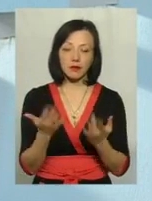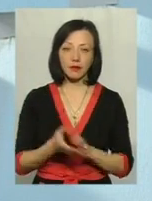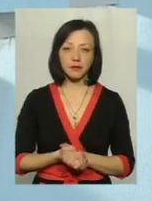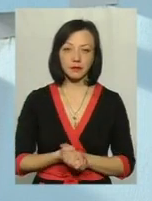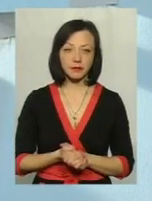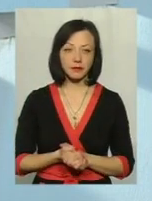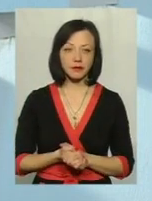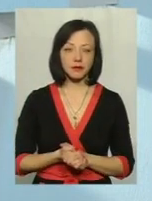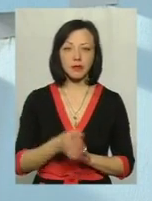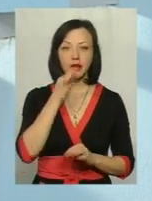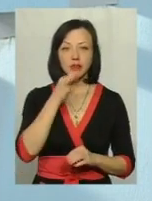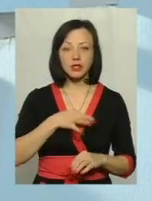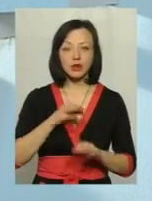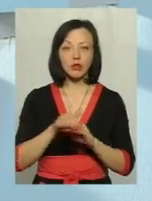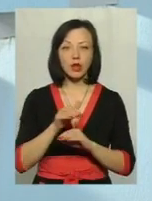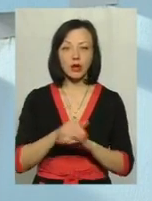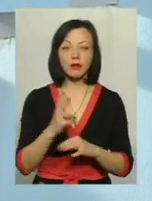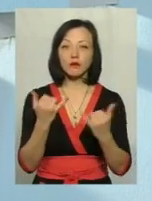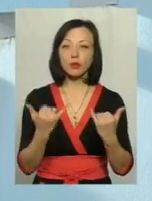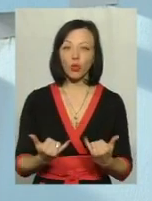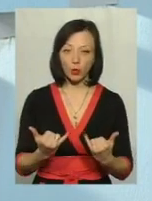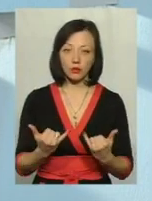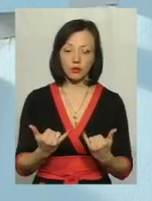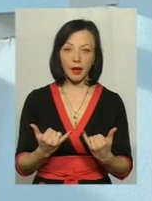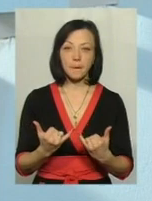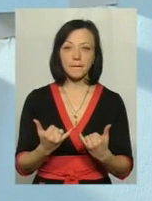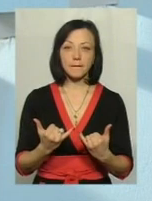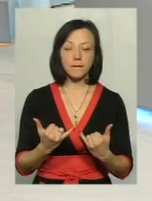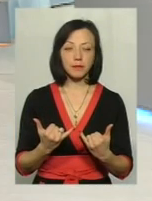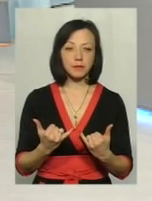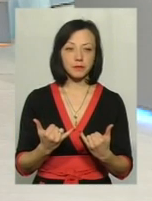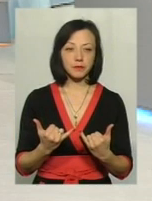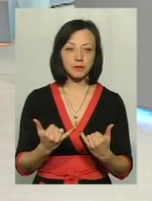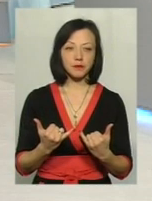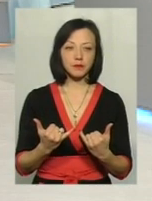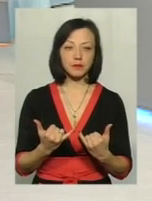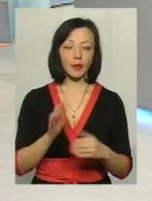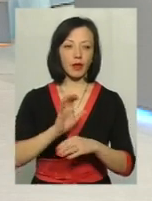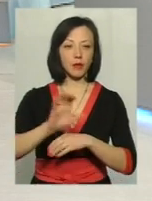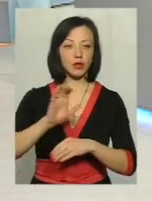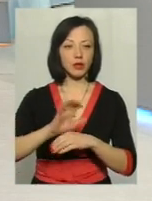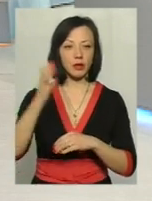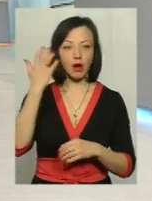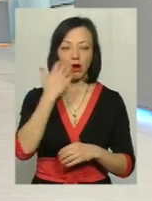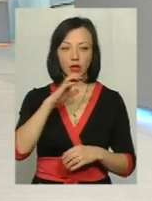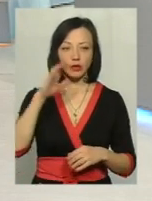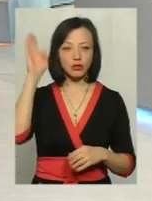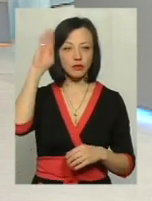нараховують. Скажіть, будь ласка, на сьогодні подання гарячої води для